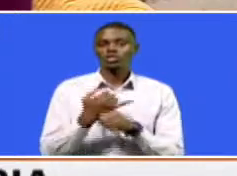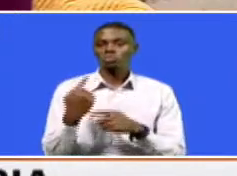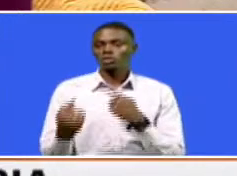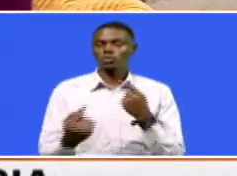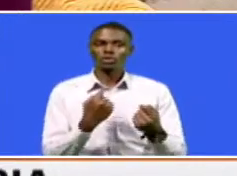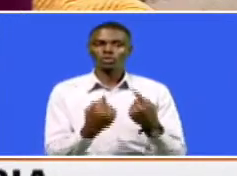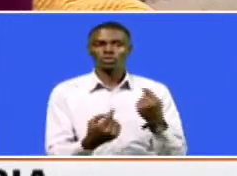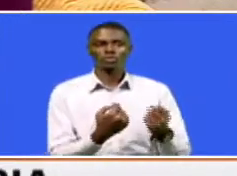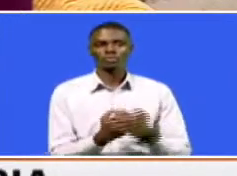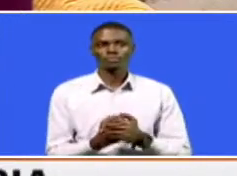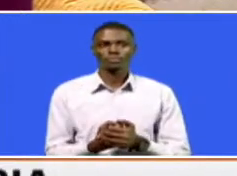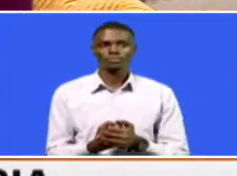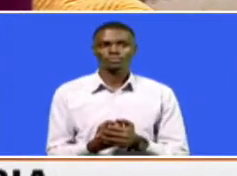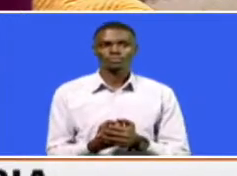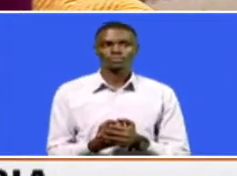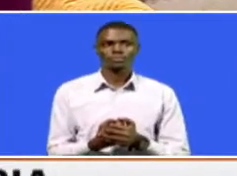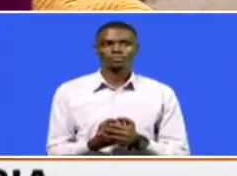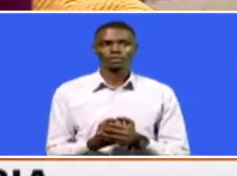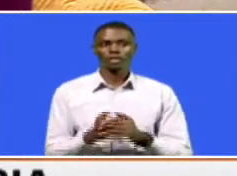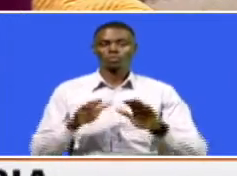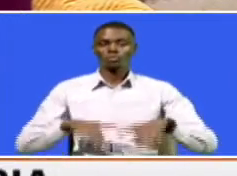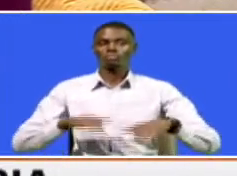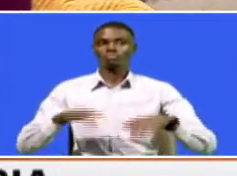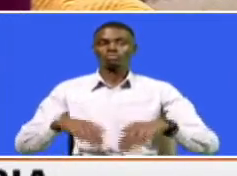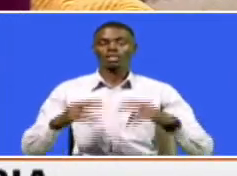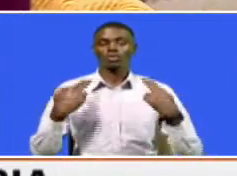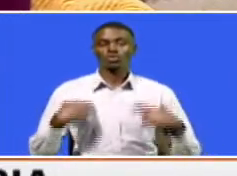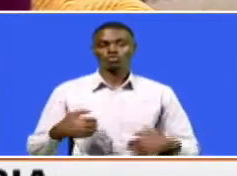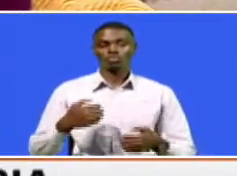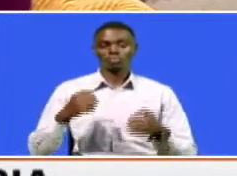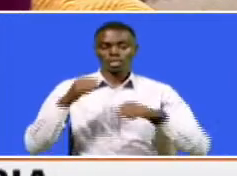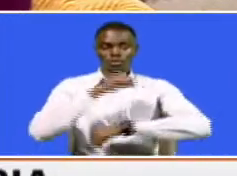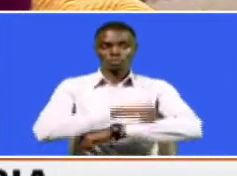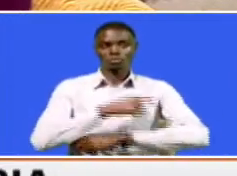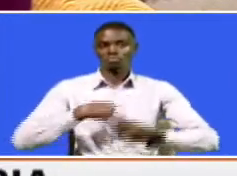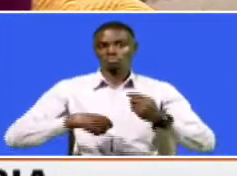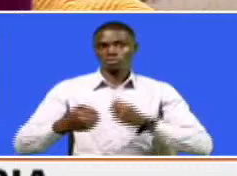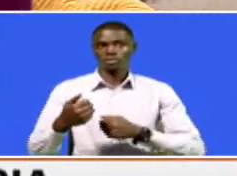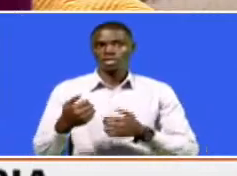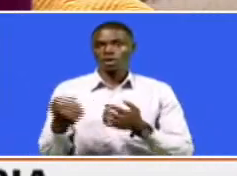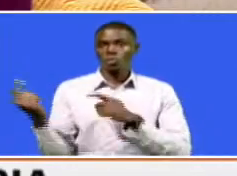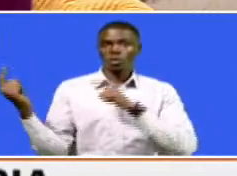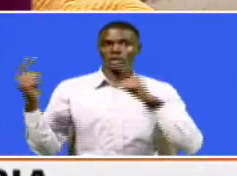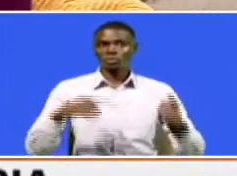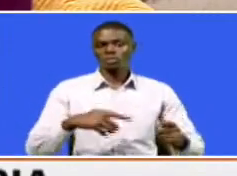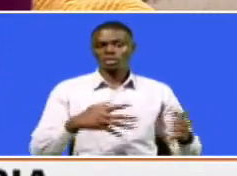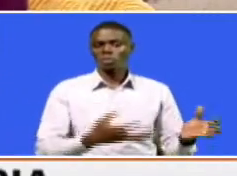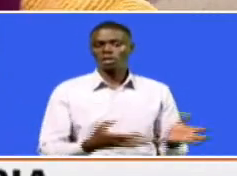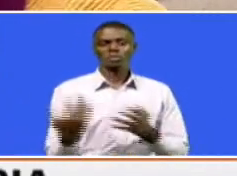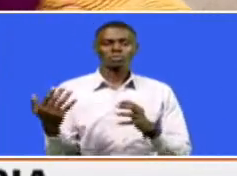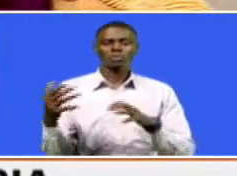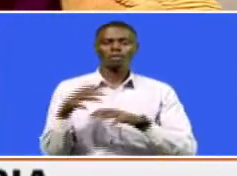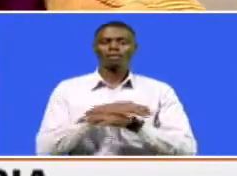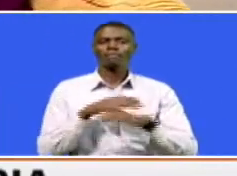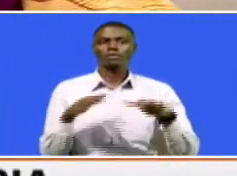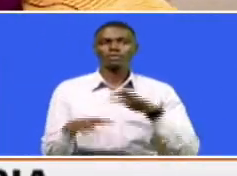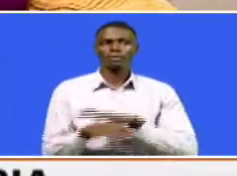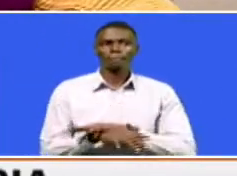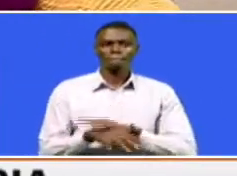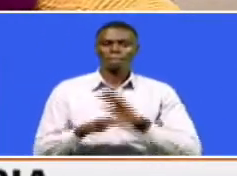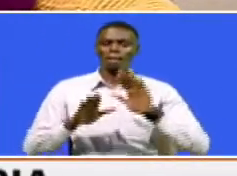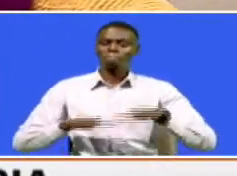sweta za shule nikiwauzia. Sasa walikuja wakachukua kila kitu, mashine